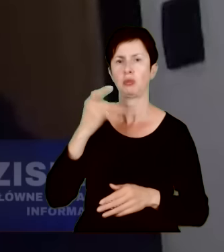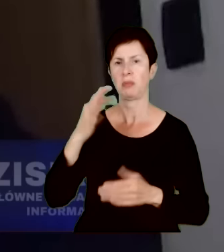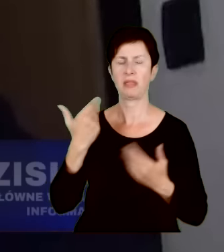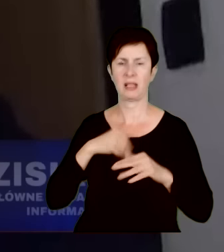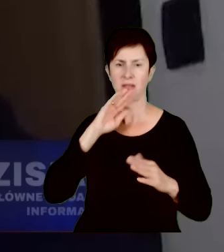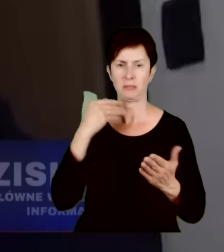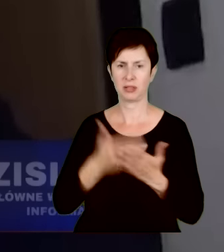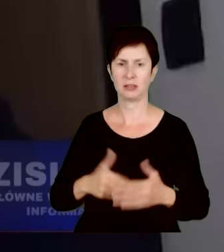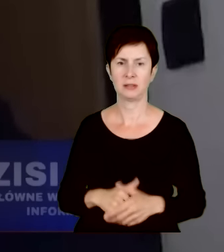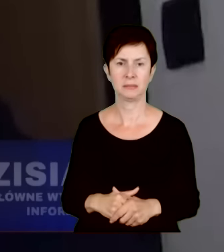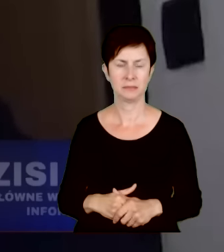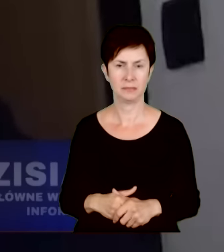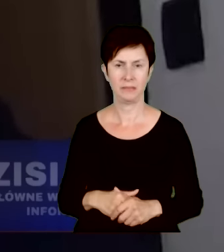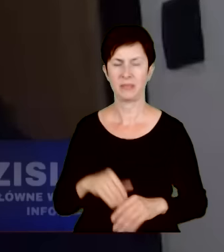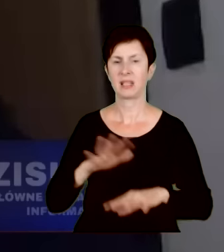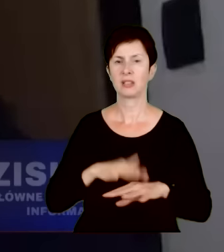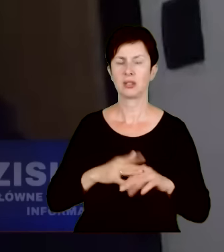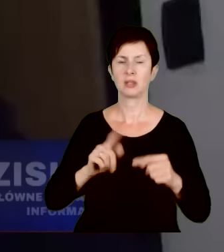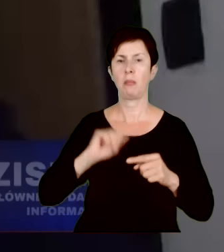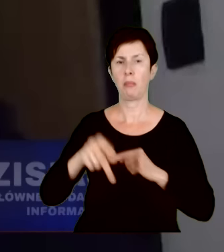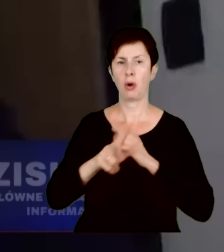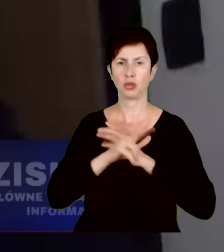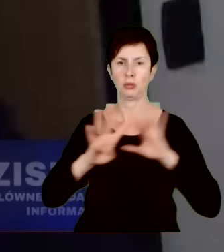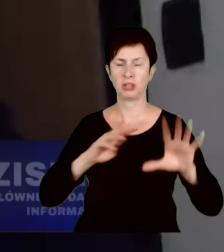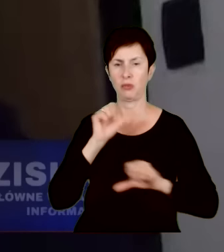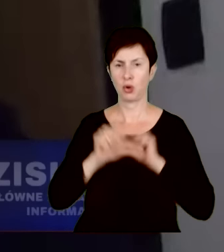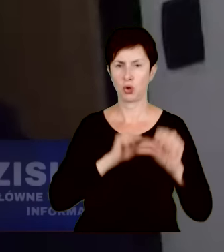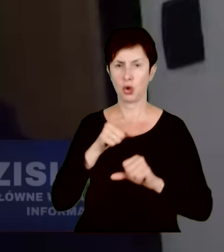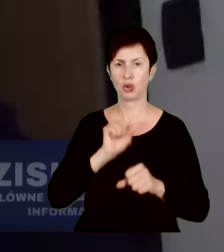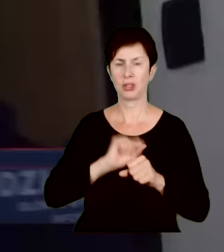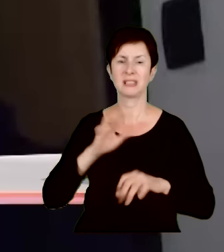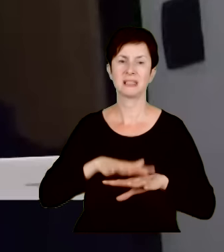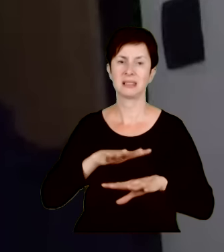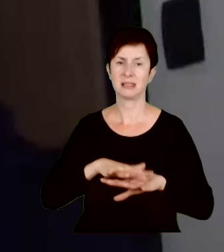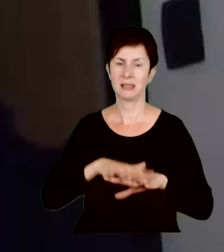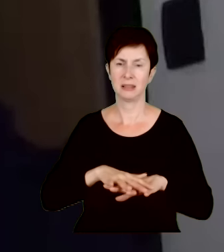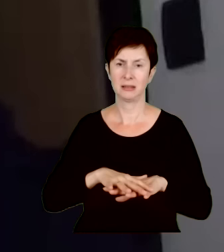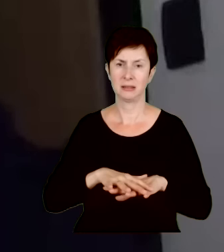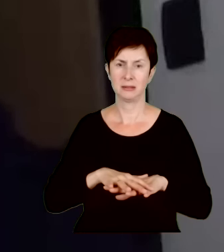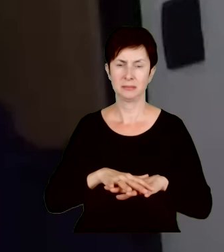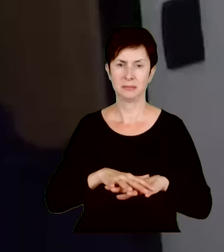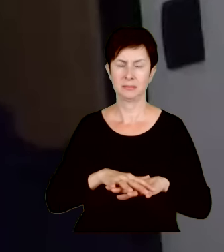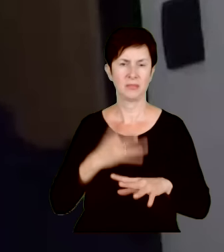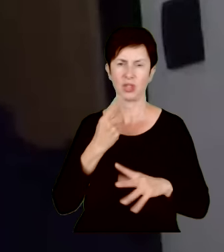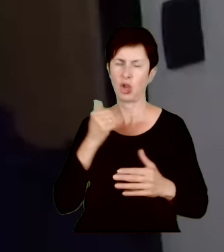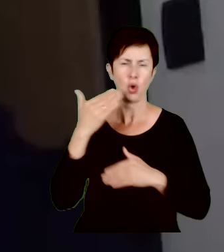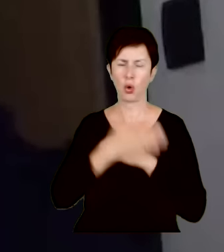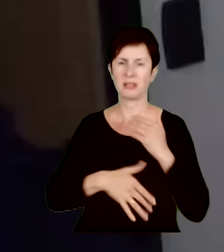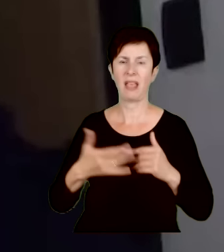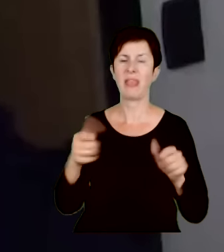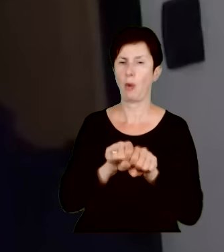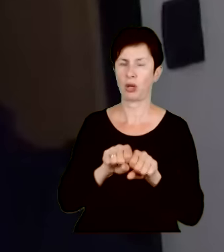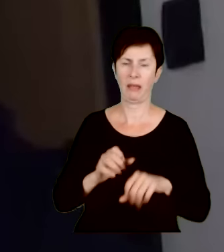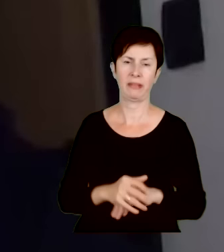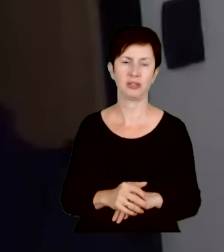który po 89 został zbudowany był systemem nie do końca demokratycznym tylko był systemem który miał